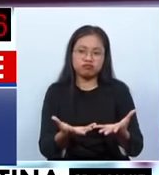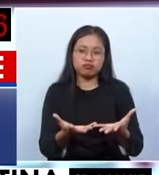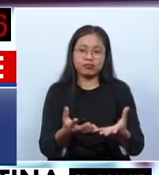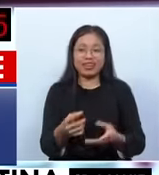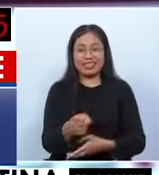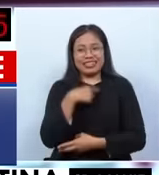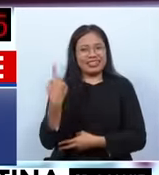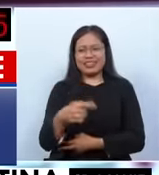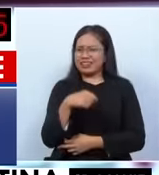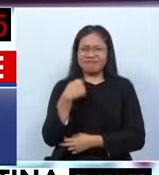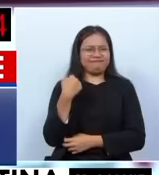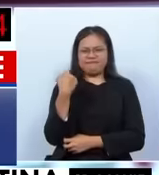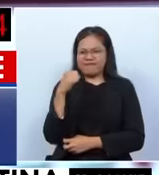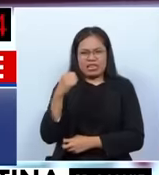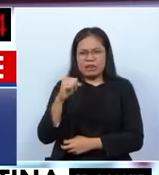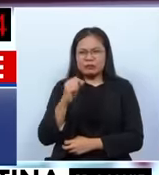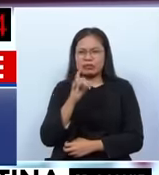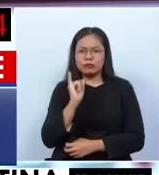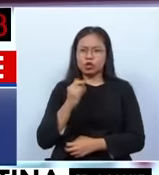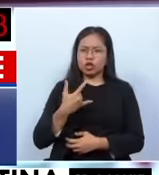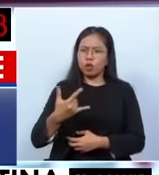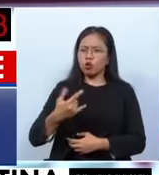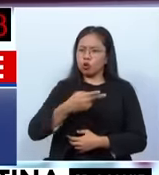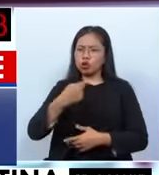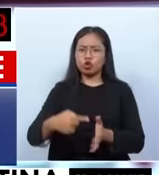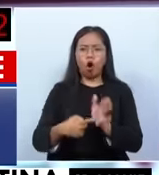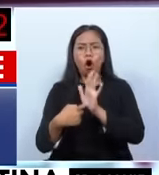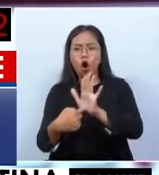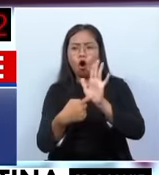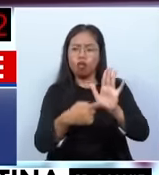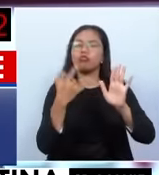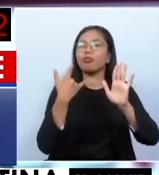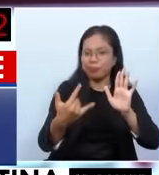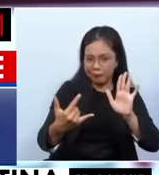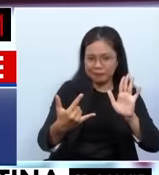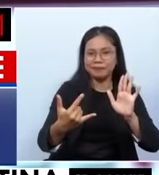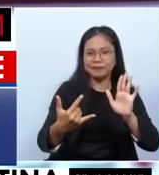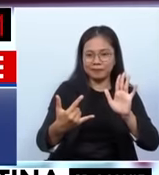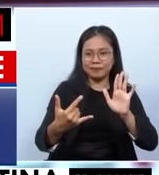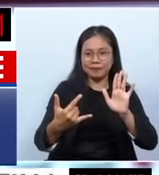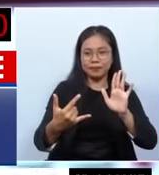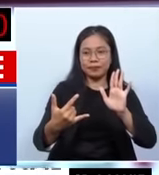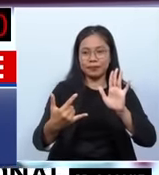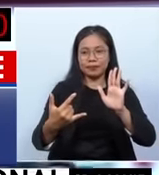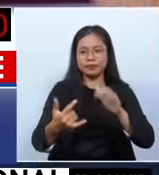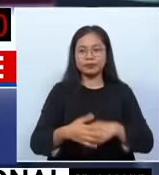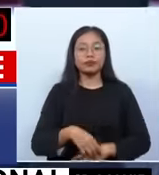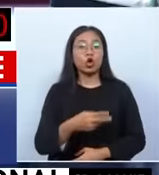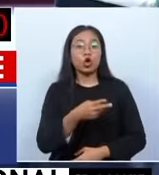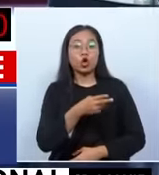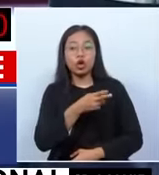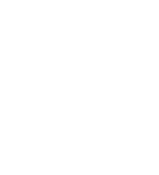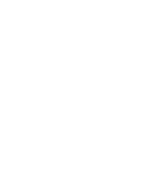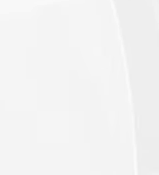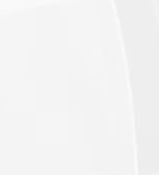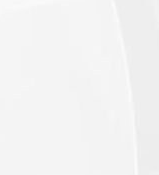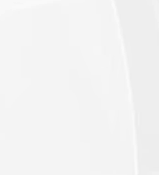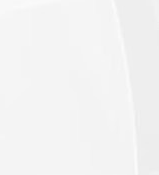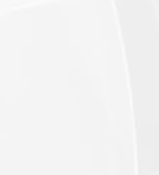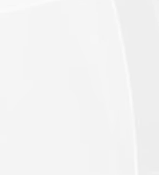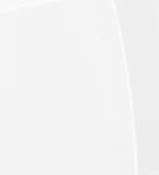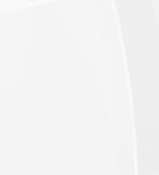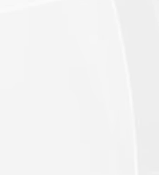absence Indonesia will be presence and Indonesia will color the world Indonesia ABS Nom respect